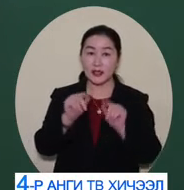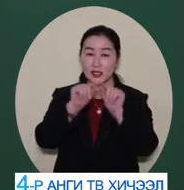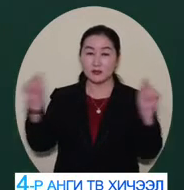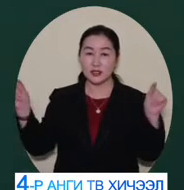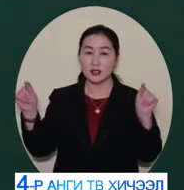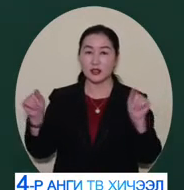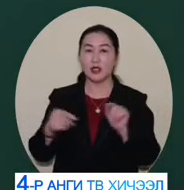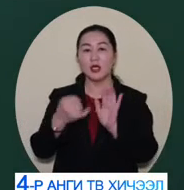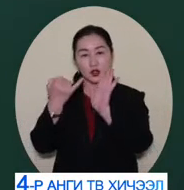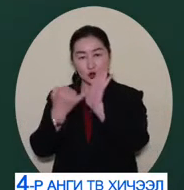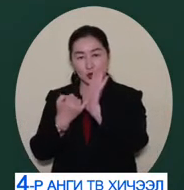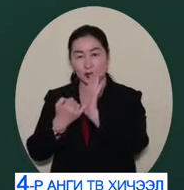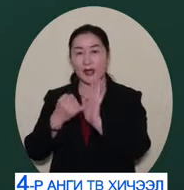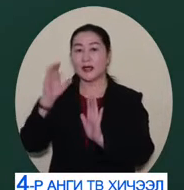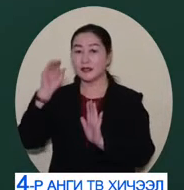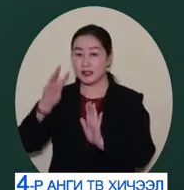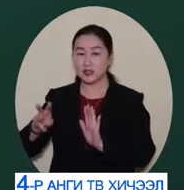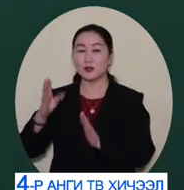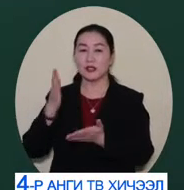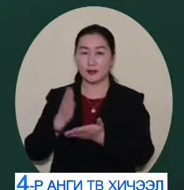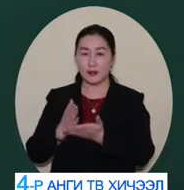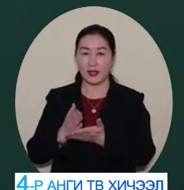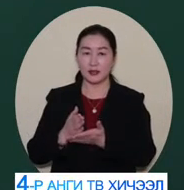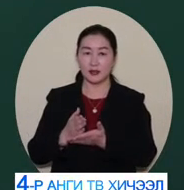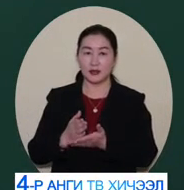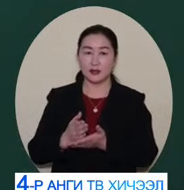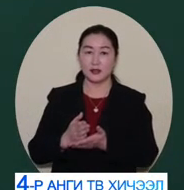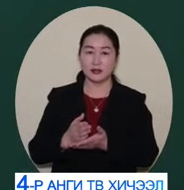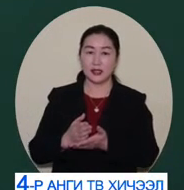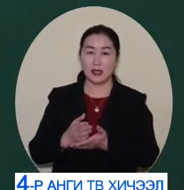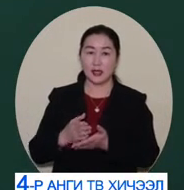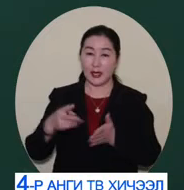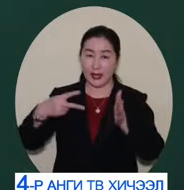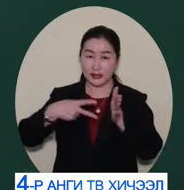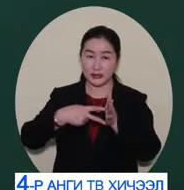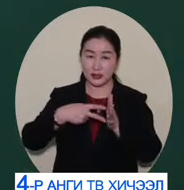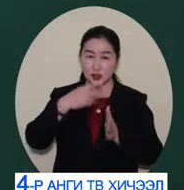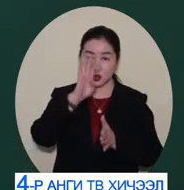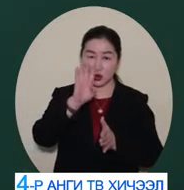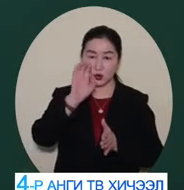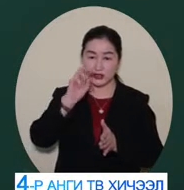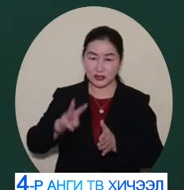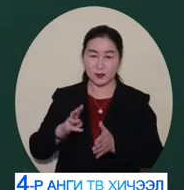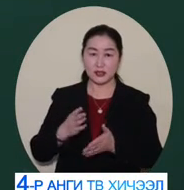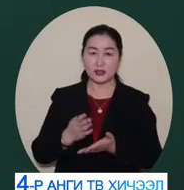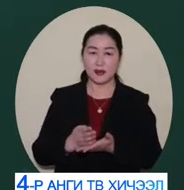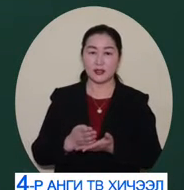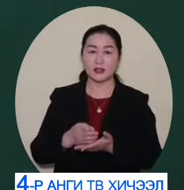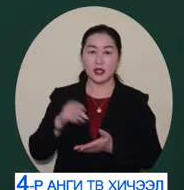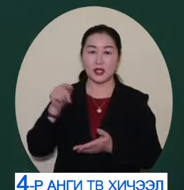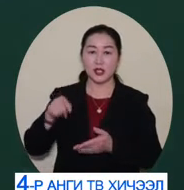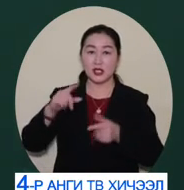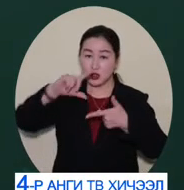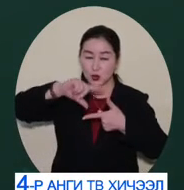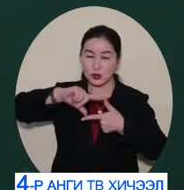нь өгсөн анхны хэмжээ бол 6 см-ийг харьцах нь 4 см-ийн хэмжээтэй. За